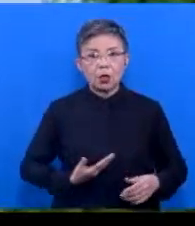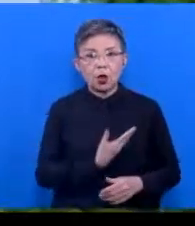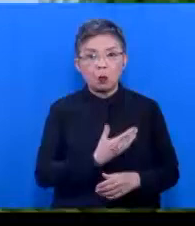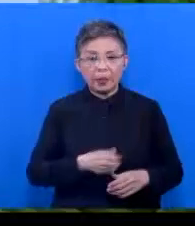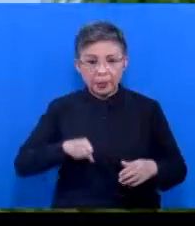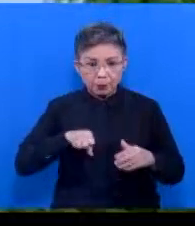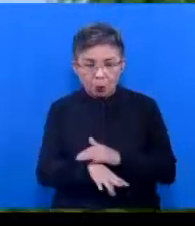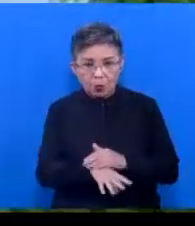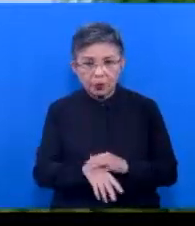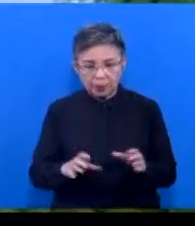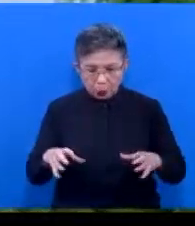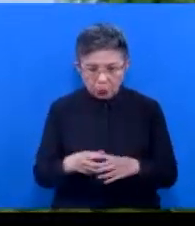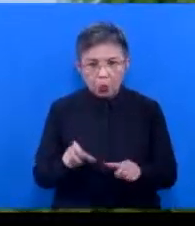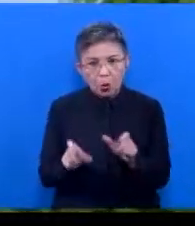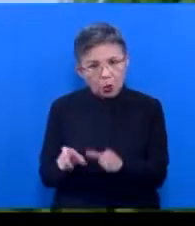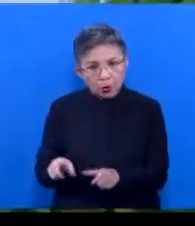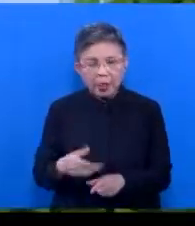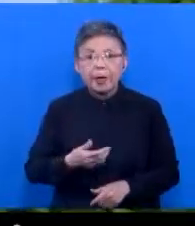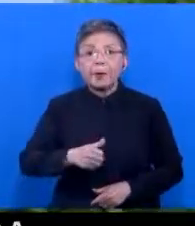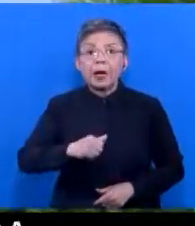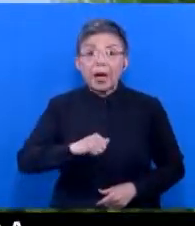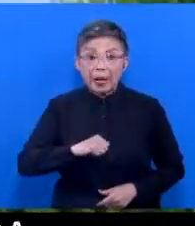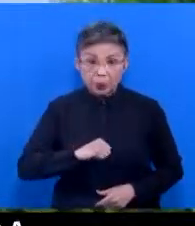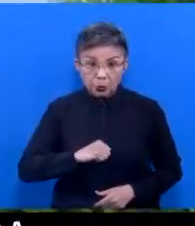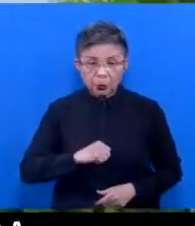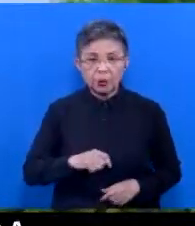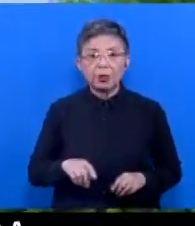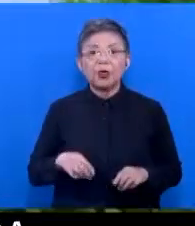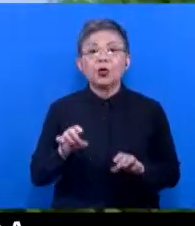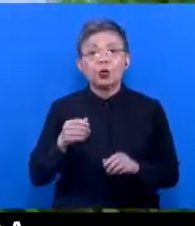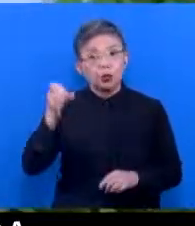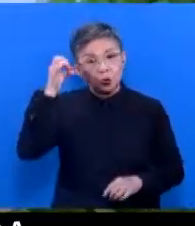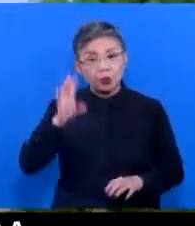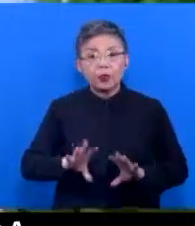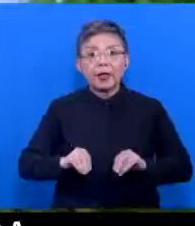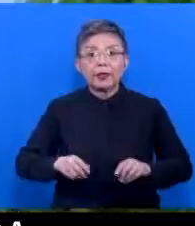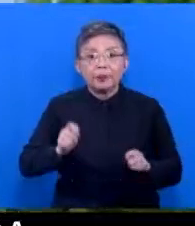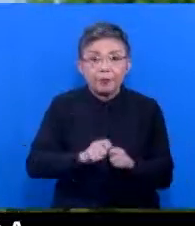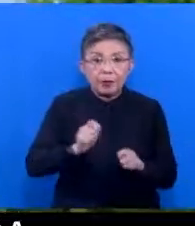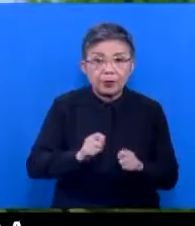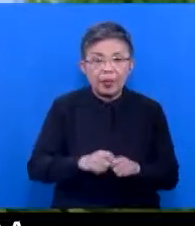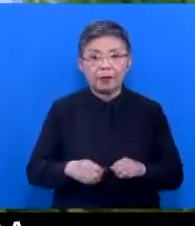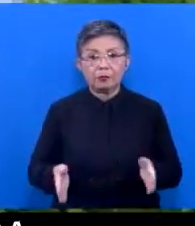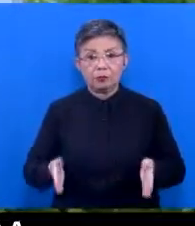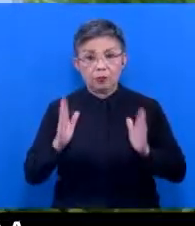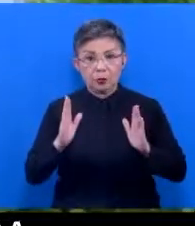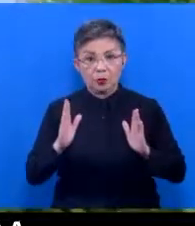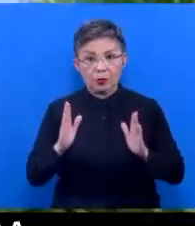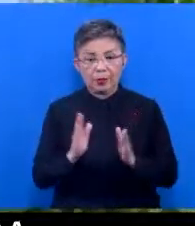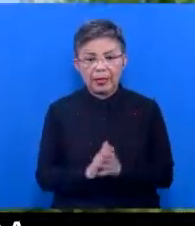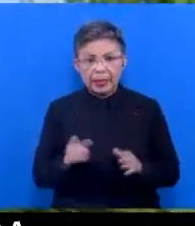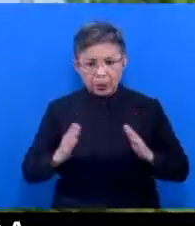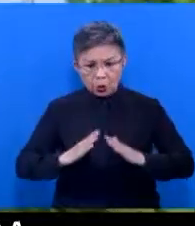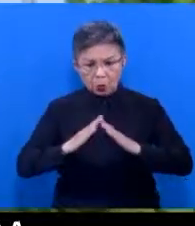yang dilakukan oleh sekelompok orang yang mengaku sebagai kuli bangunan. Dan jika dilihat dari lokasinya, memang berada tepat di pinggir